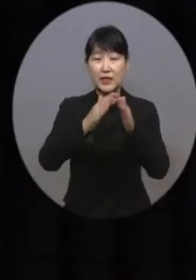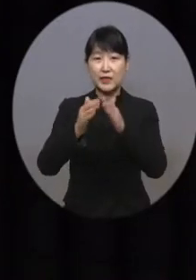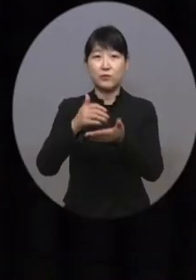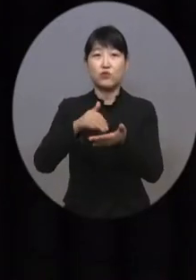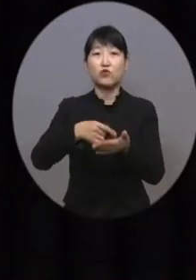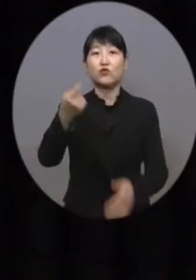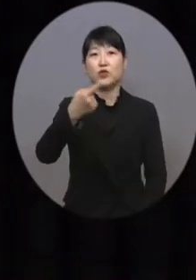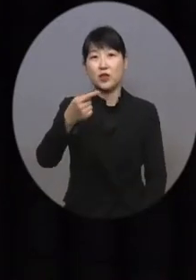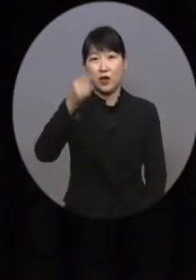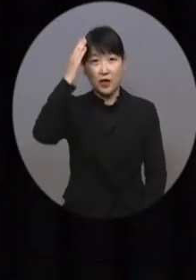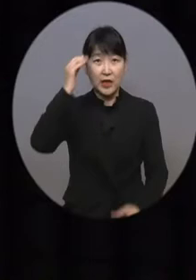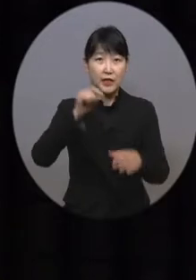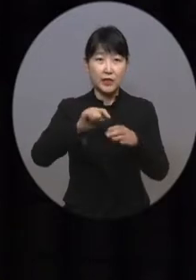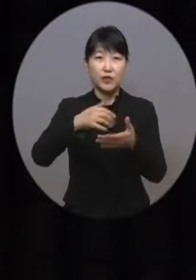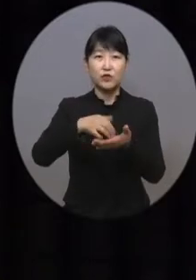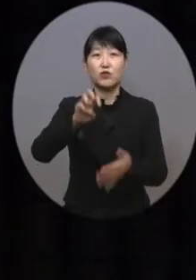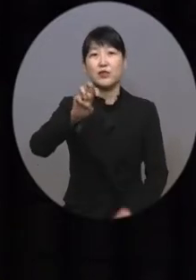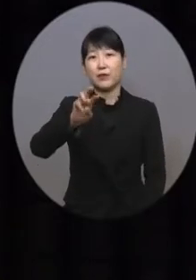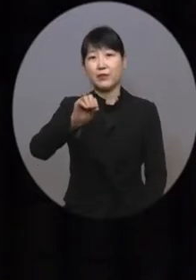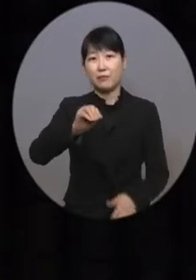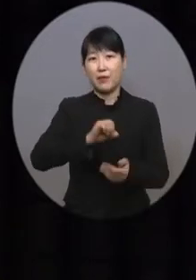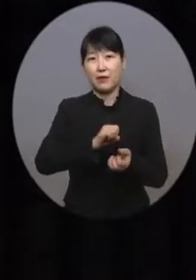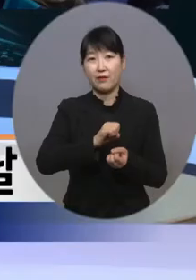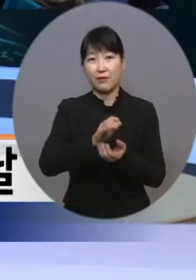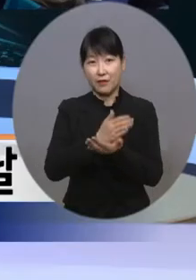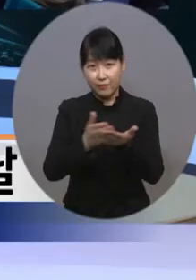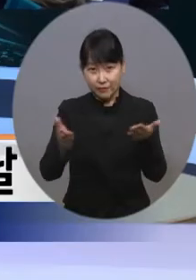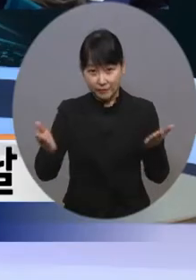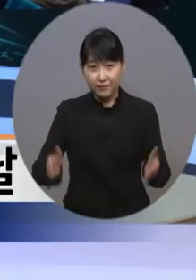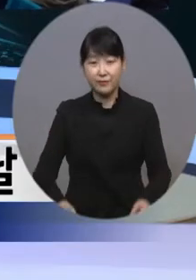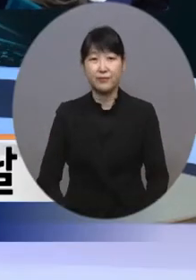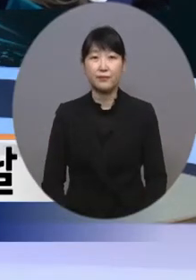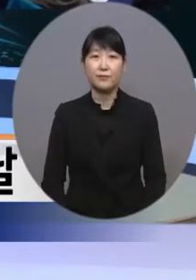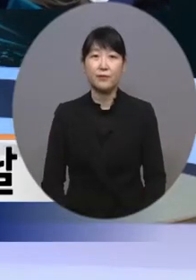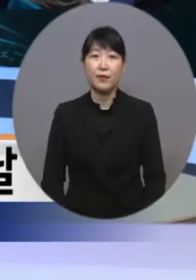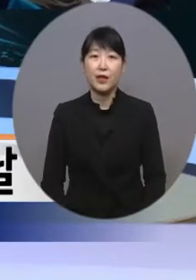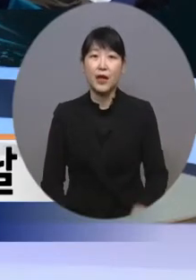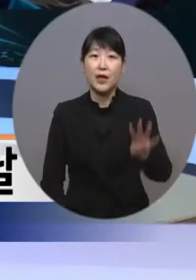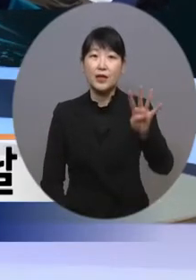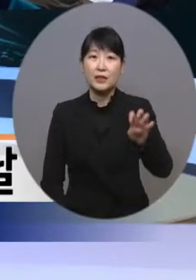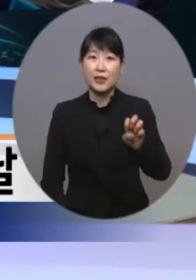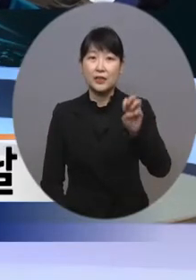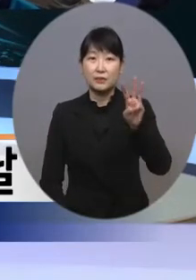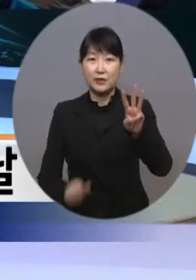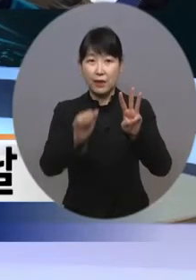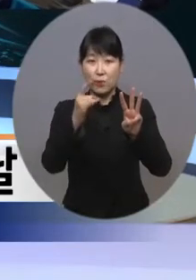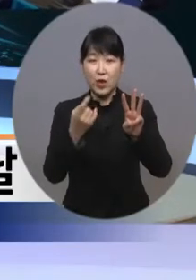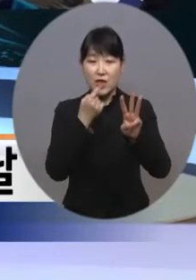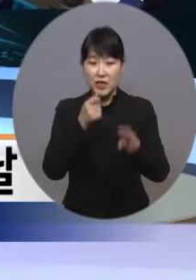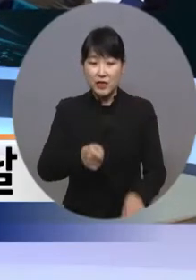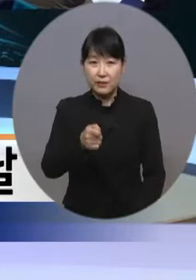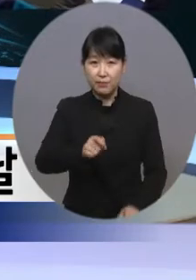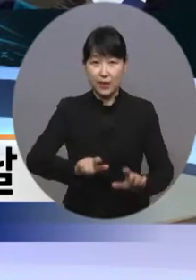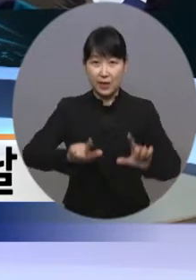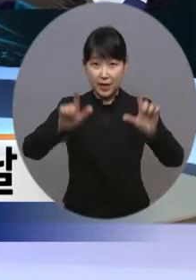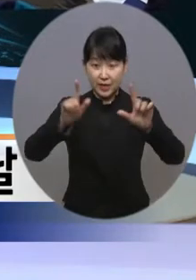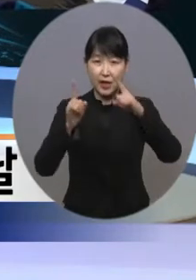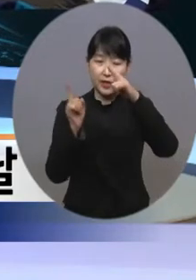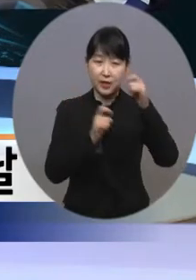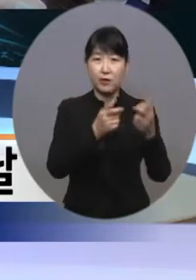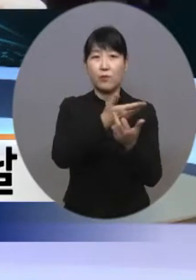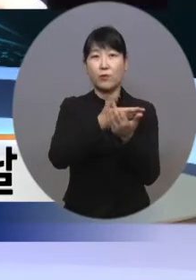지원한다는 계획입니다. 복지TV 뉴스 전우주입니다. 제43회 흰 지팡이의 날을 기념해 강원도